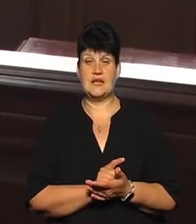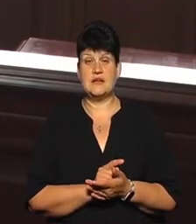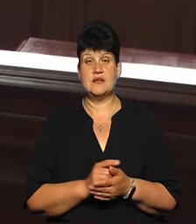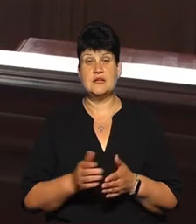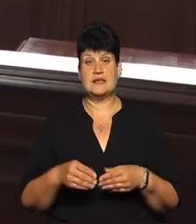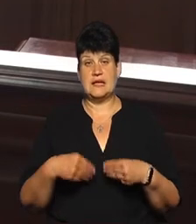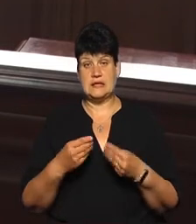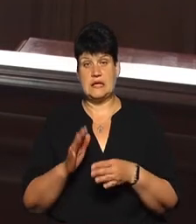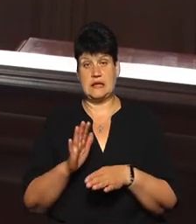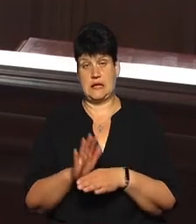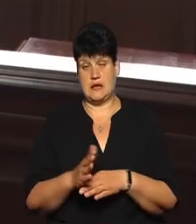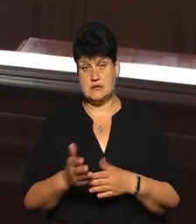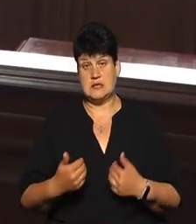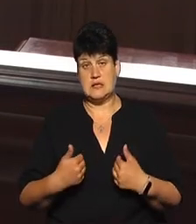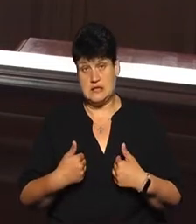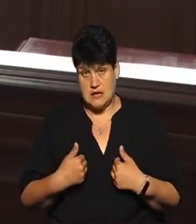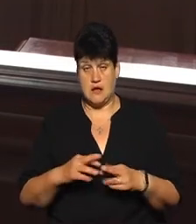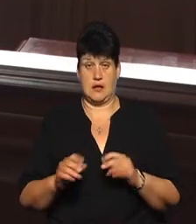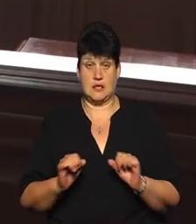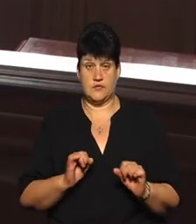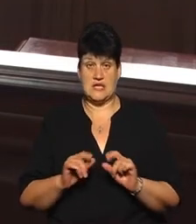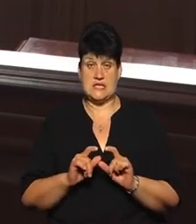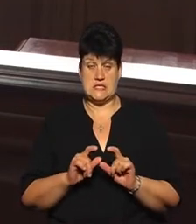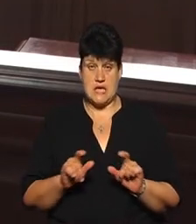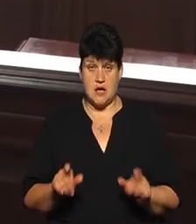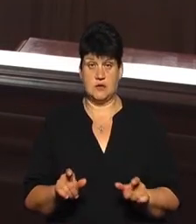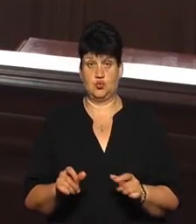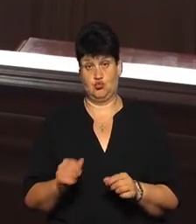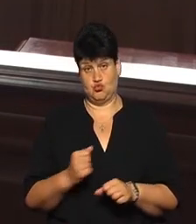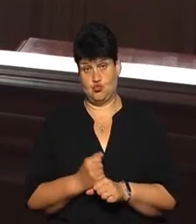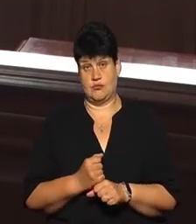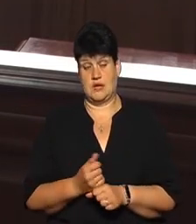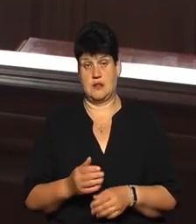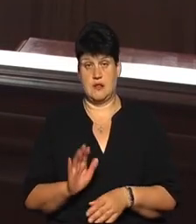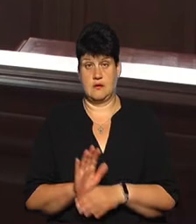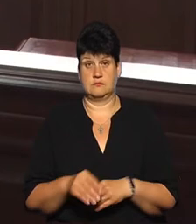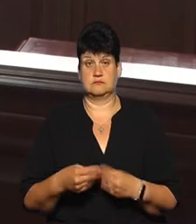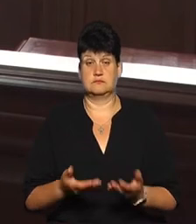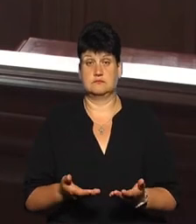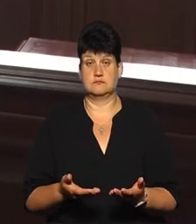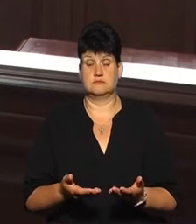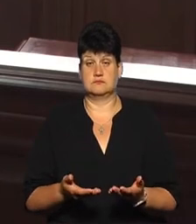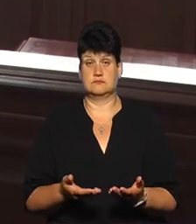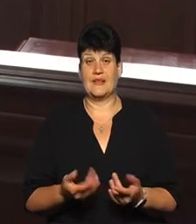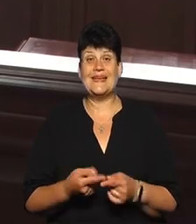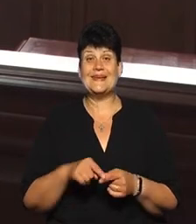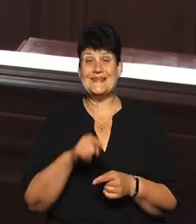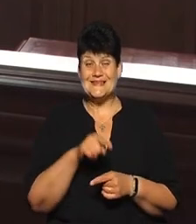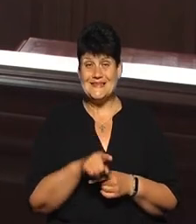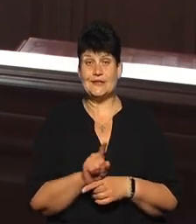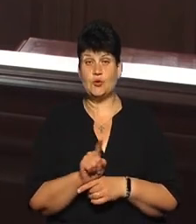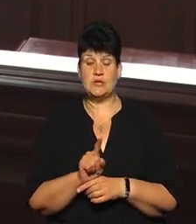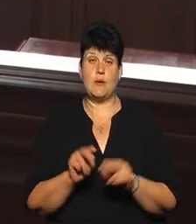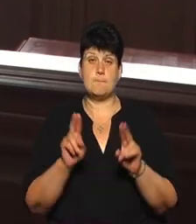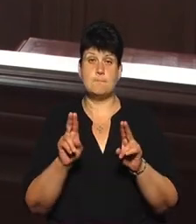видання наказу, що я як керівник закладу і зробила. Вказані вищі нормативно-правові